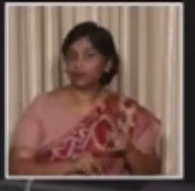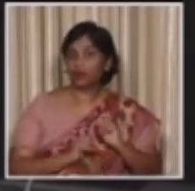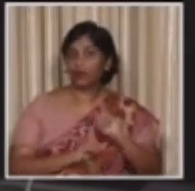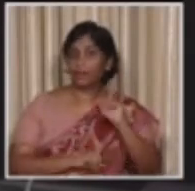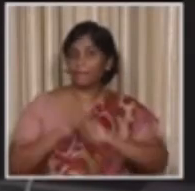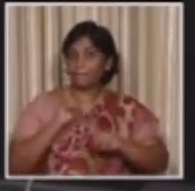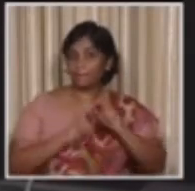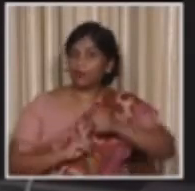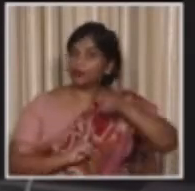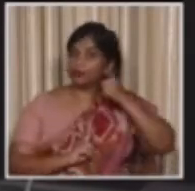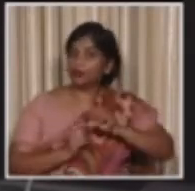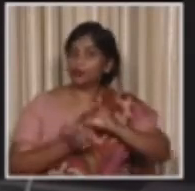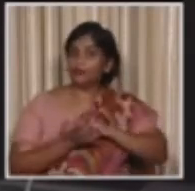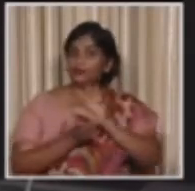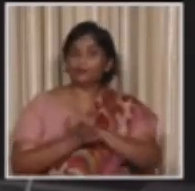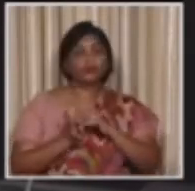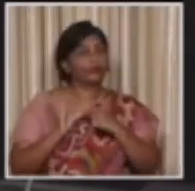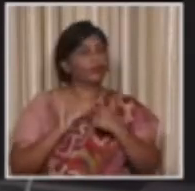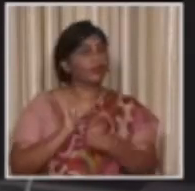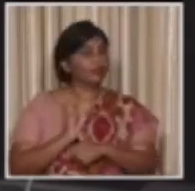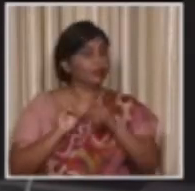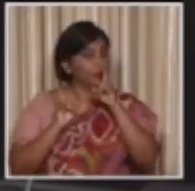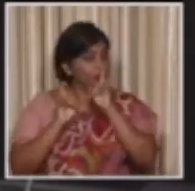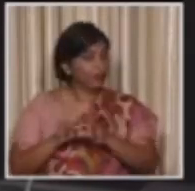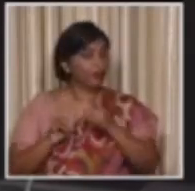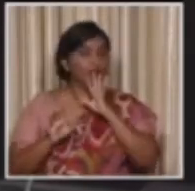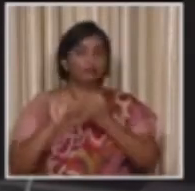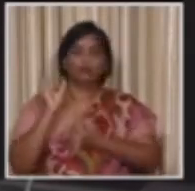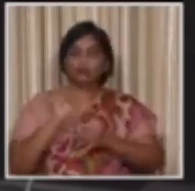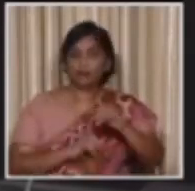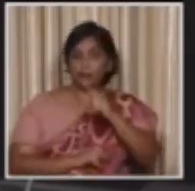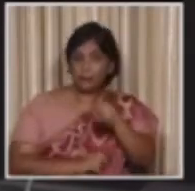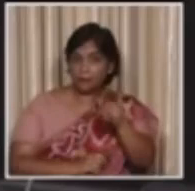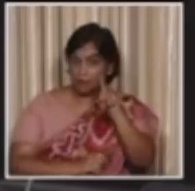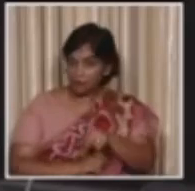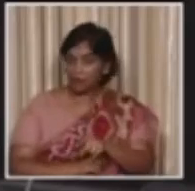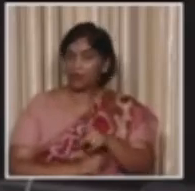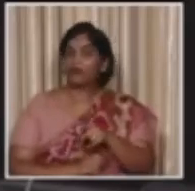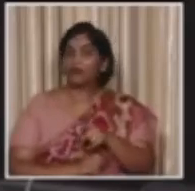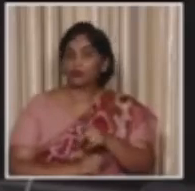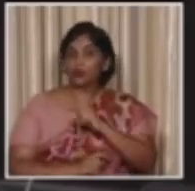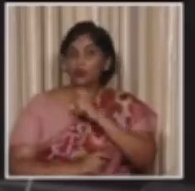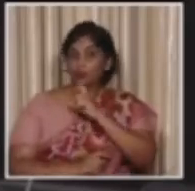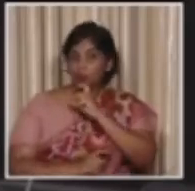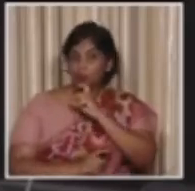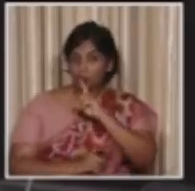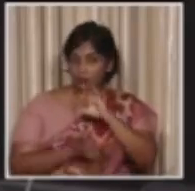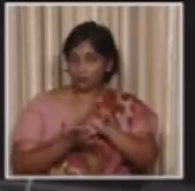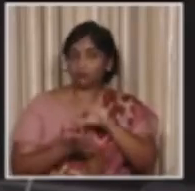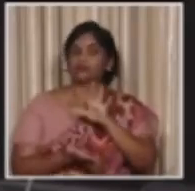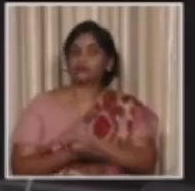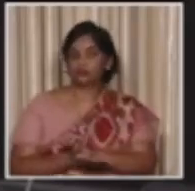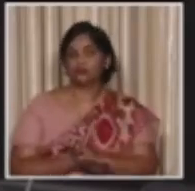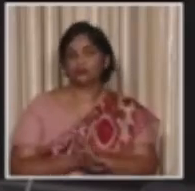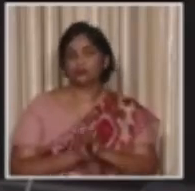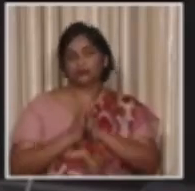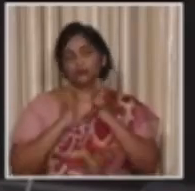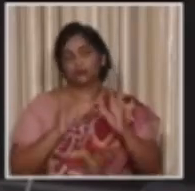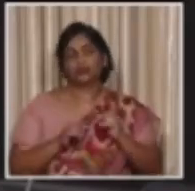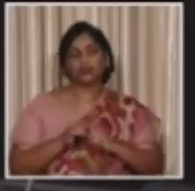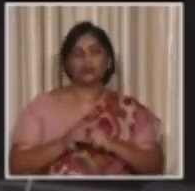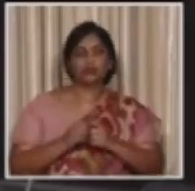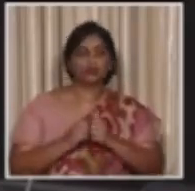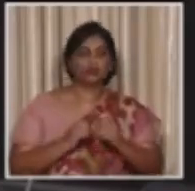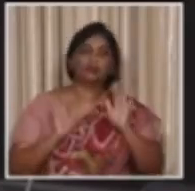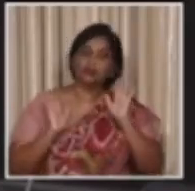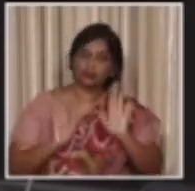පාර්ලිමේන්තුව විසින් සම්මත කරන ලද පනතක් යටතේ නඩු පැවරීම වැරදක් හැටියට අධිකරණය තීන්දු කිරීම බරපතල ප්‍රශ්නයක් මේ වගේ කටයුතු